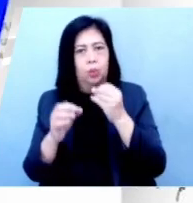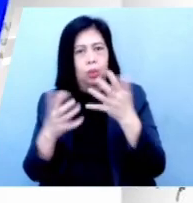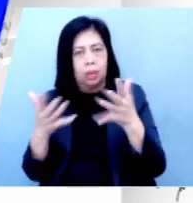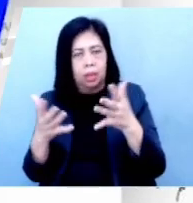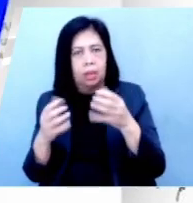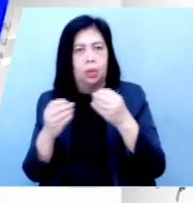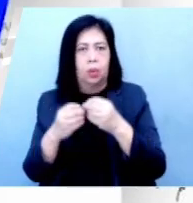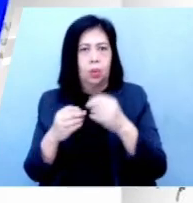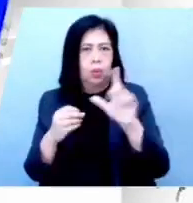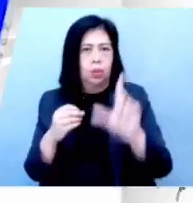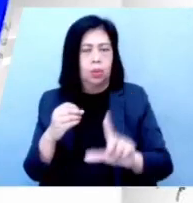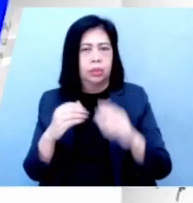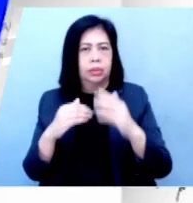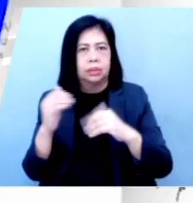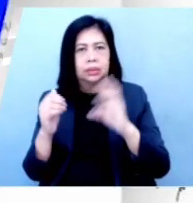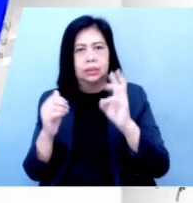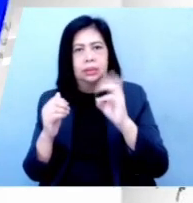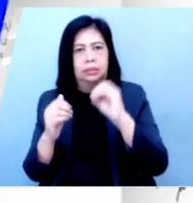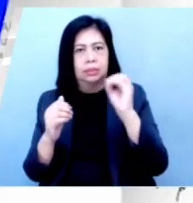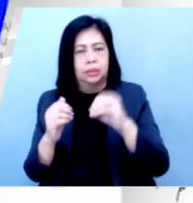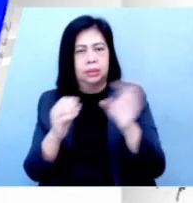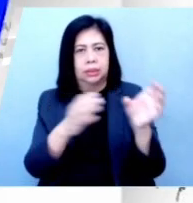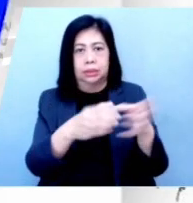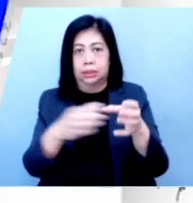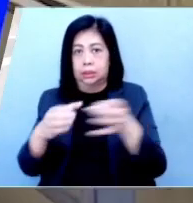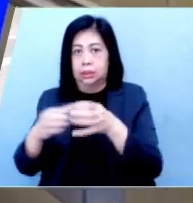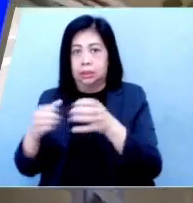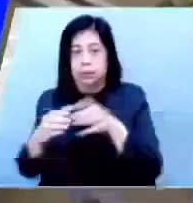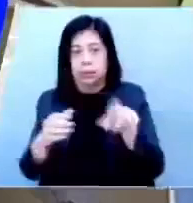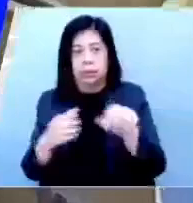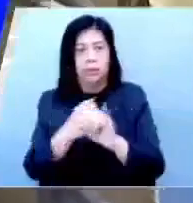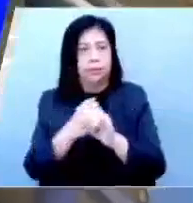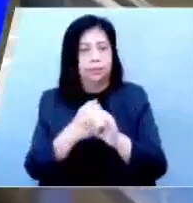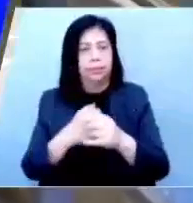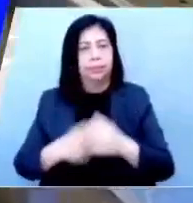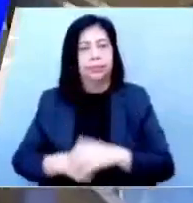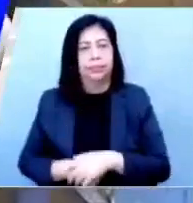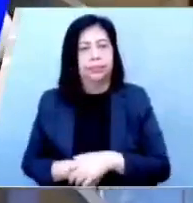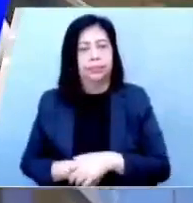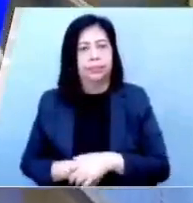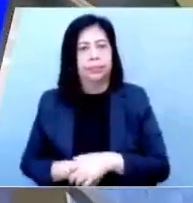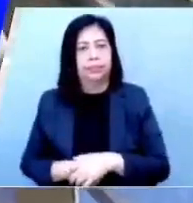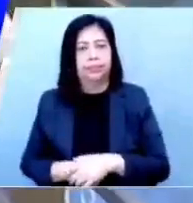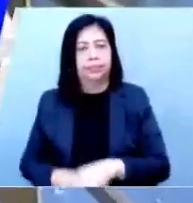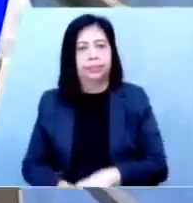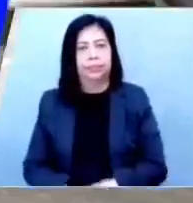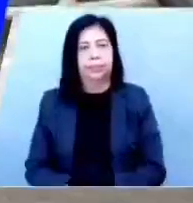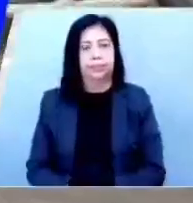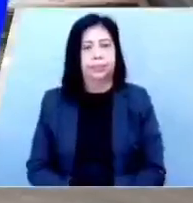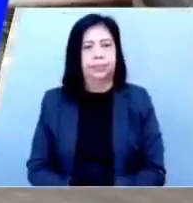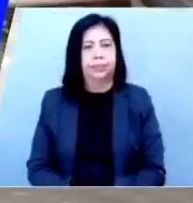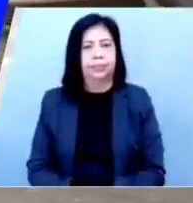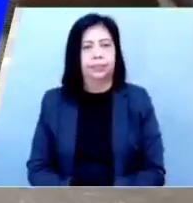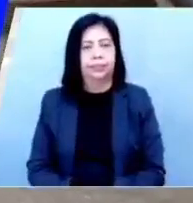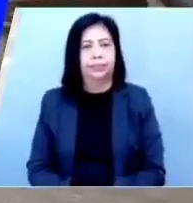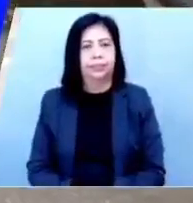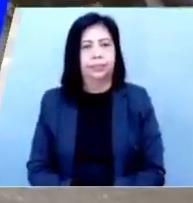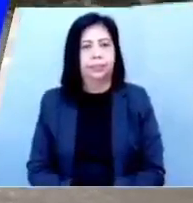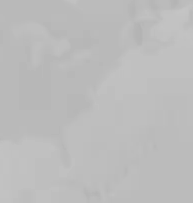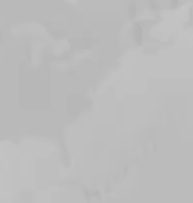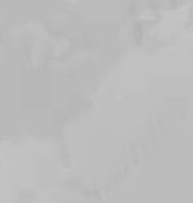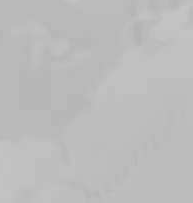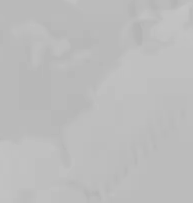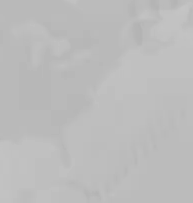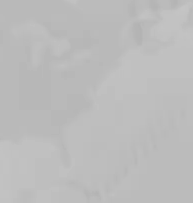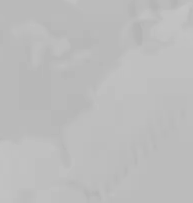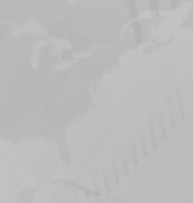sa 60% ang nag-consolidate na mga jeepney. Ian Cruz, nagbabalita para sa GMA Integrated News.